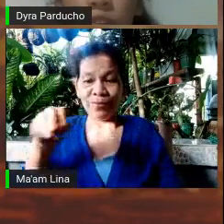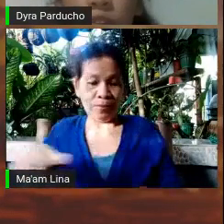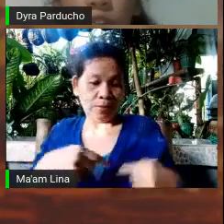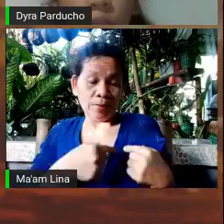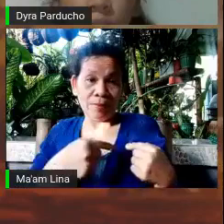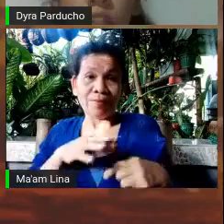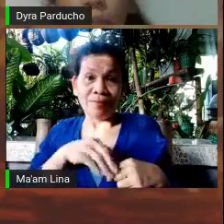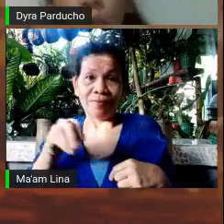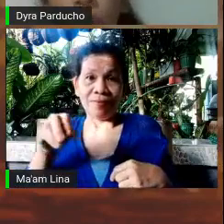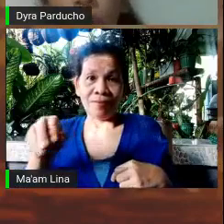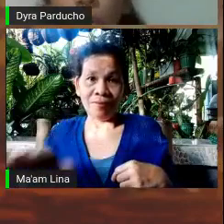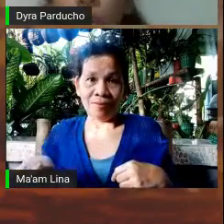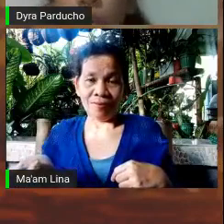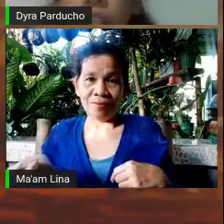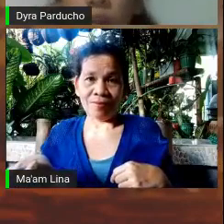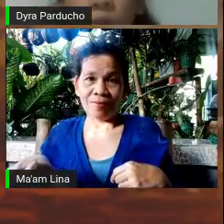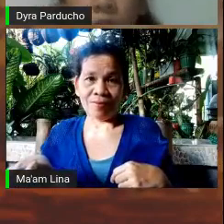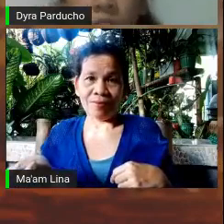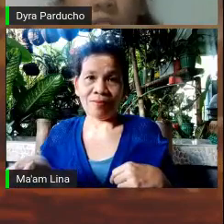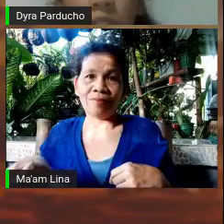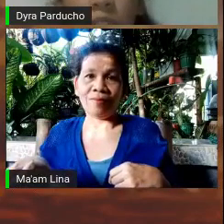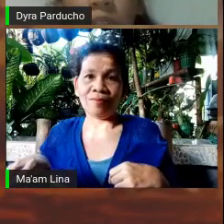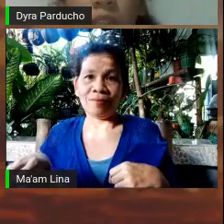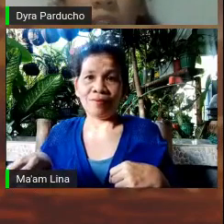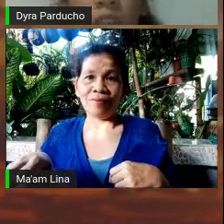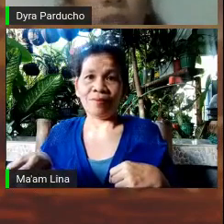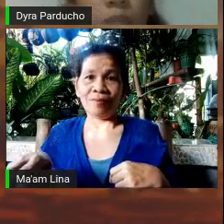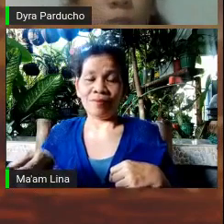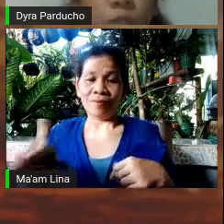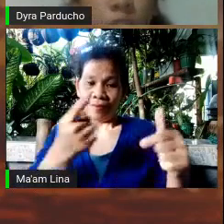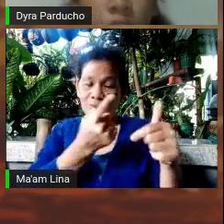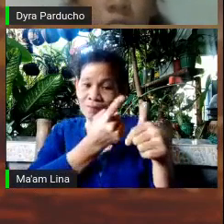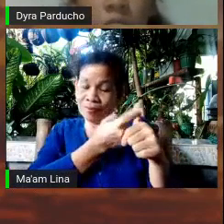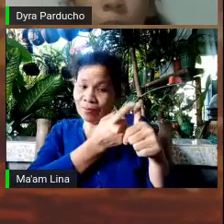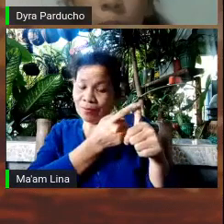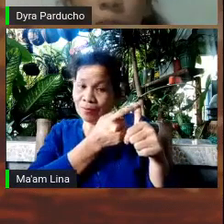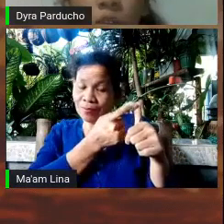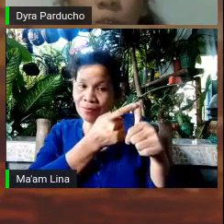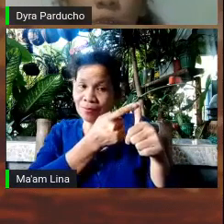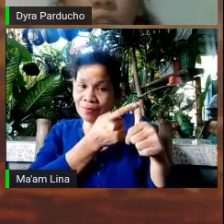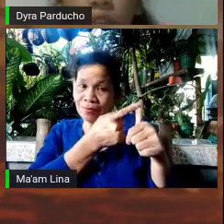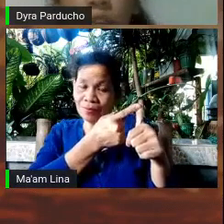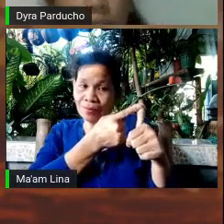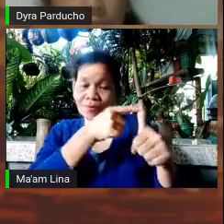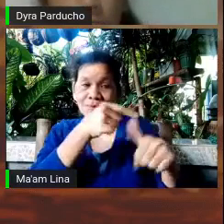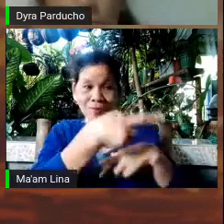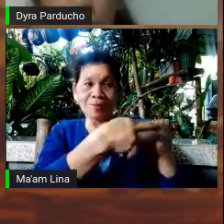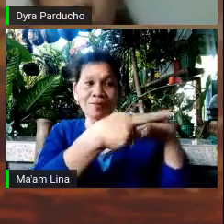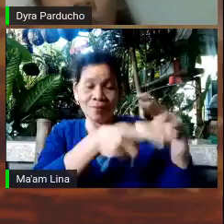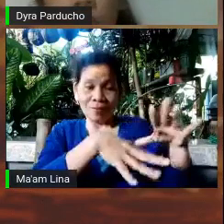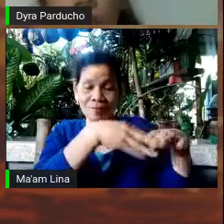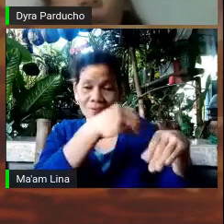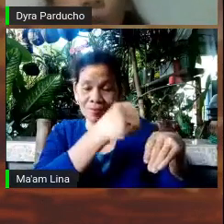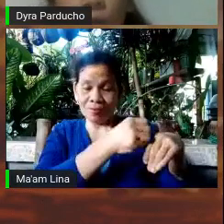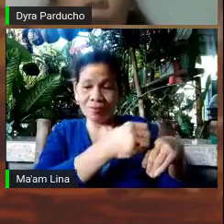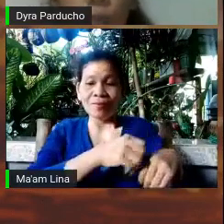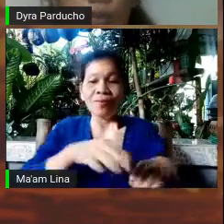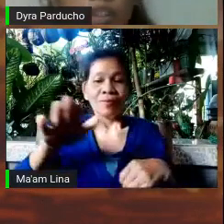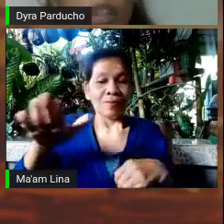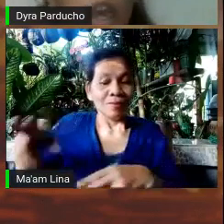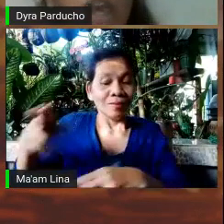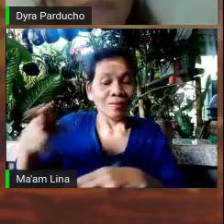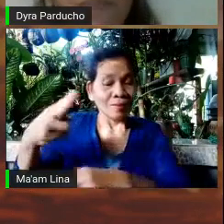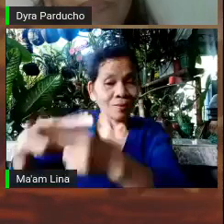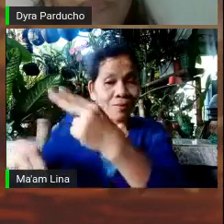yung sponsor dote po mula sa unang silid ay lalabas po muli siya at ipapatong po niya yung kanyang kamay doon